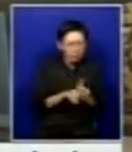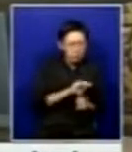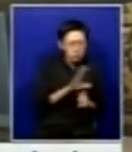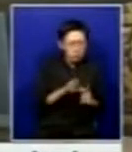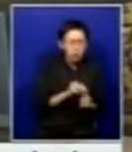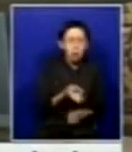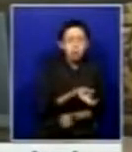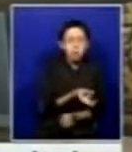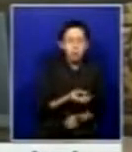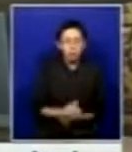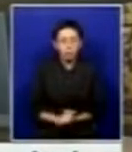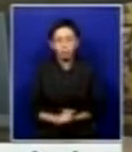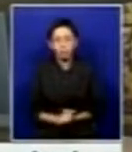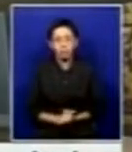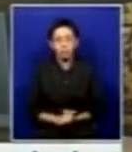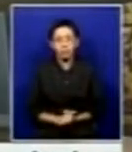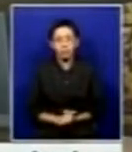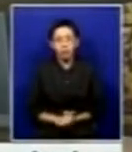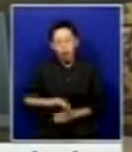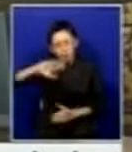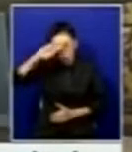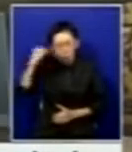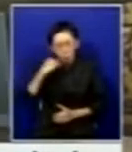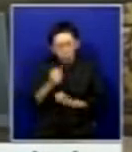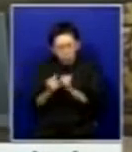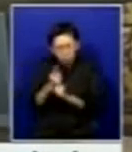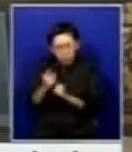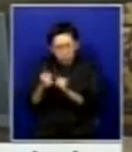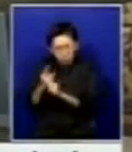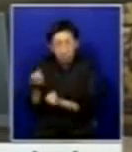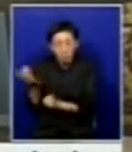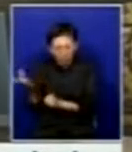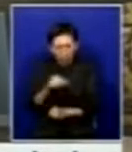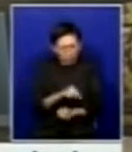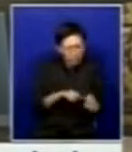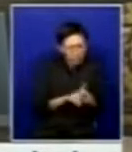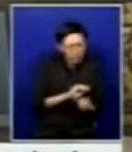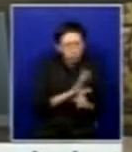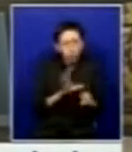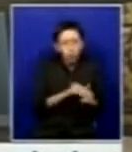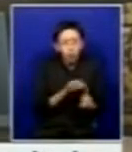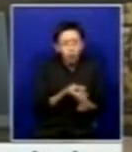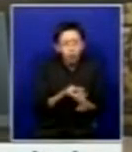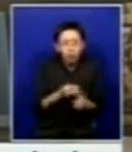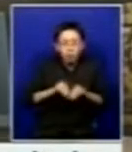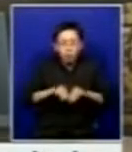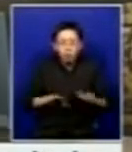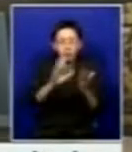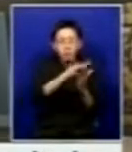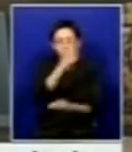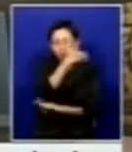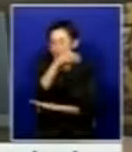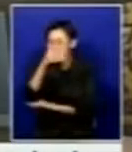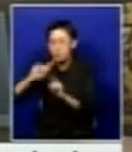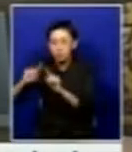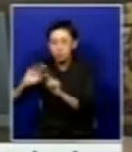น้อยกว่าโรคที่เกิดขึ้นเป็นโรคประจำปีอีกครับแต่เอาล่ะครับในเมื่อว่ามันเป็นการระบาดทั่วโลกก็ยอมรับว่ามันเป็นโรคติด